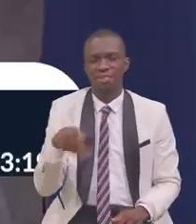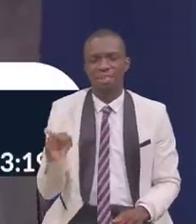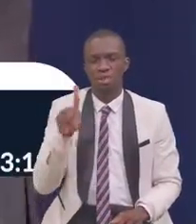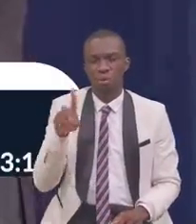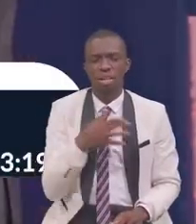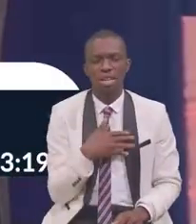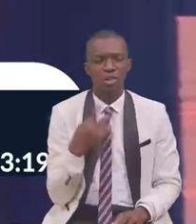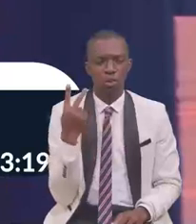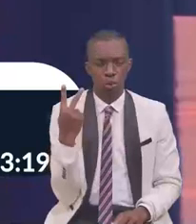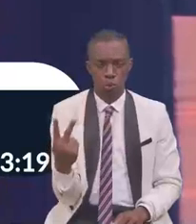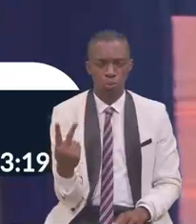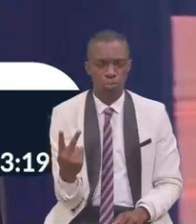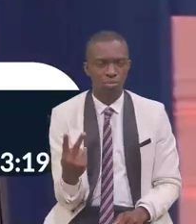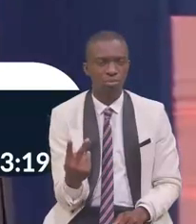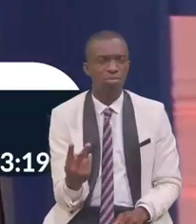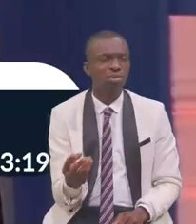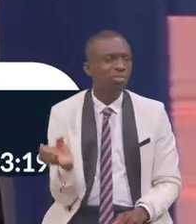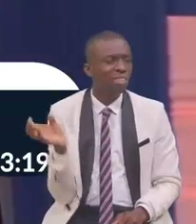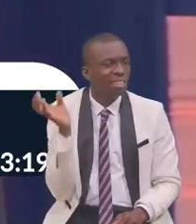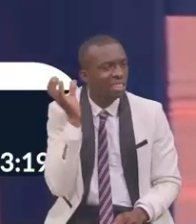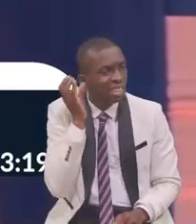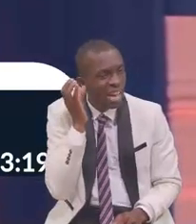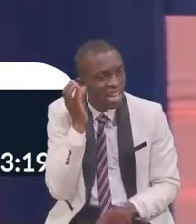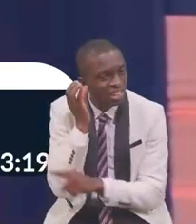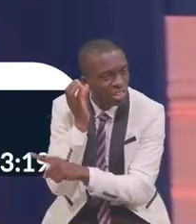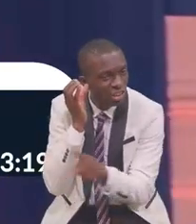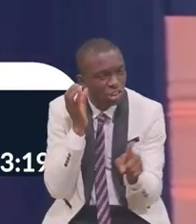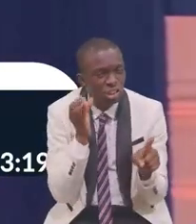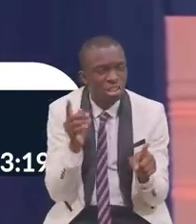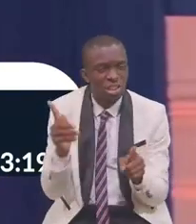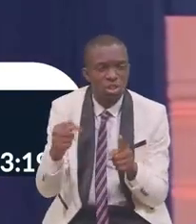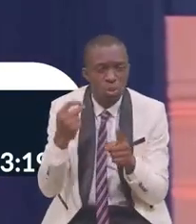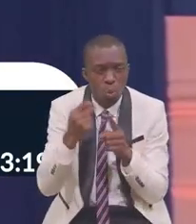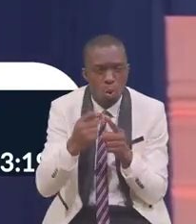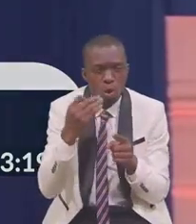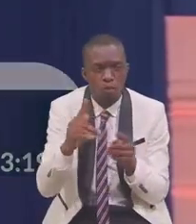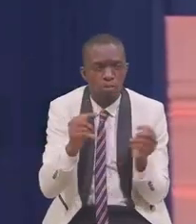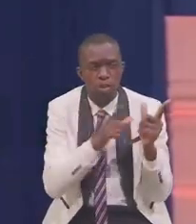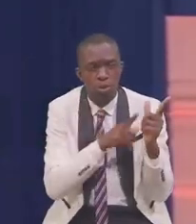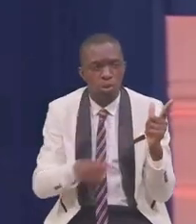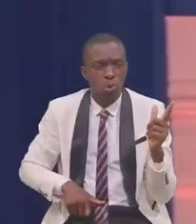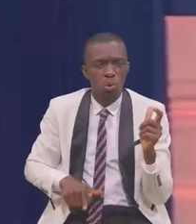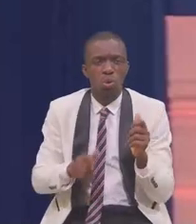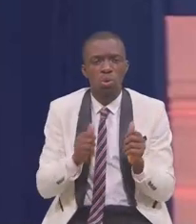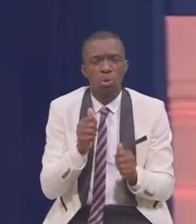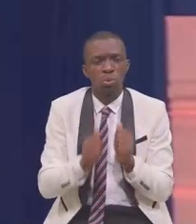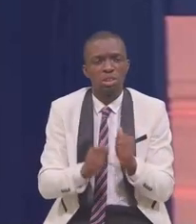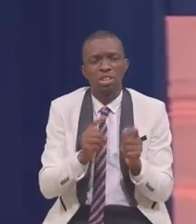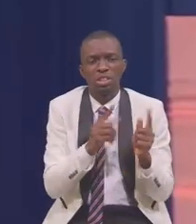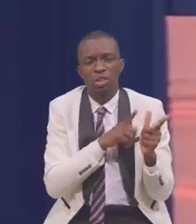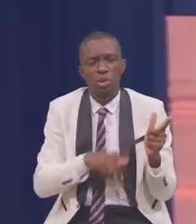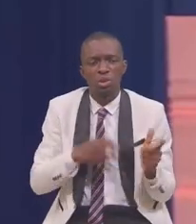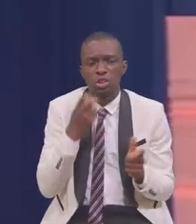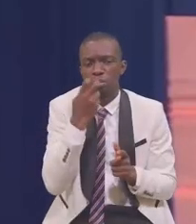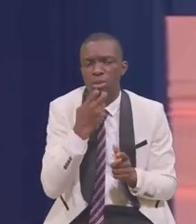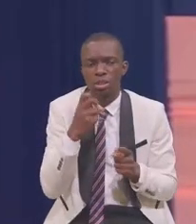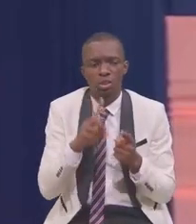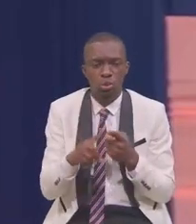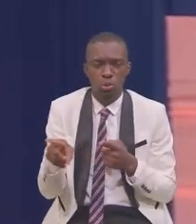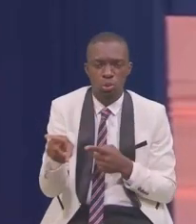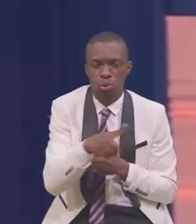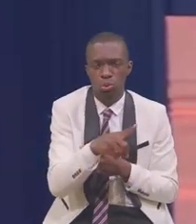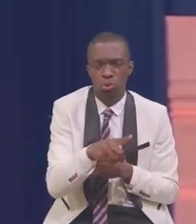10, 1 et 2. Écoutez la parole que l'Éternel vous adresse. À qui le Seigneur parle ce